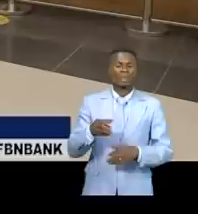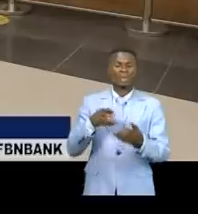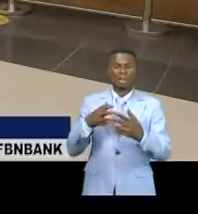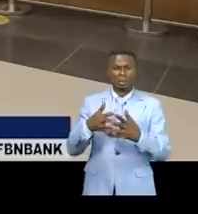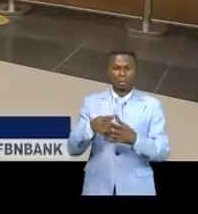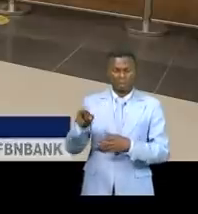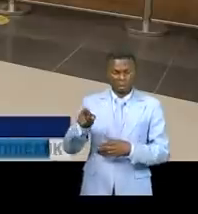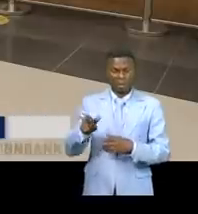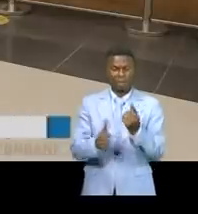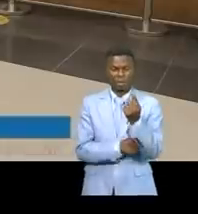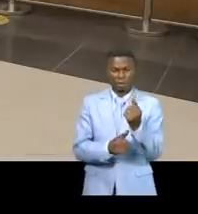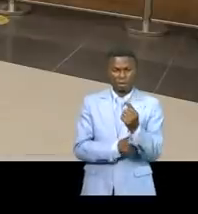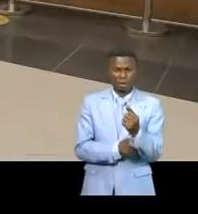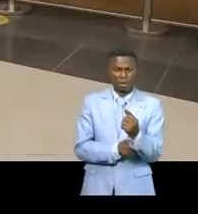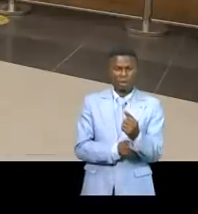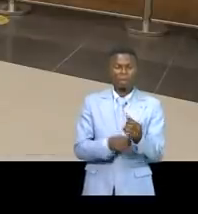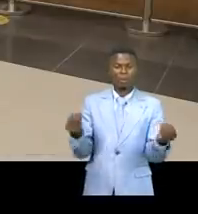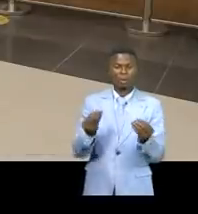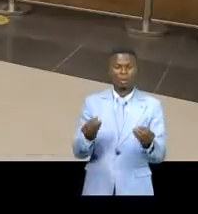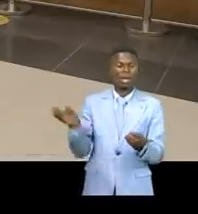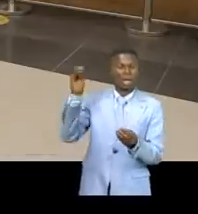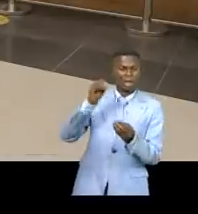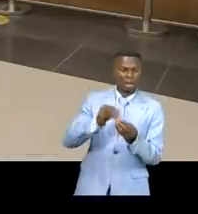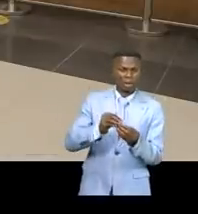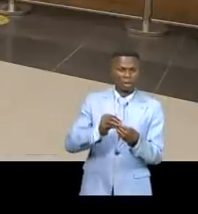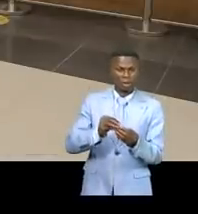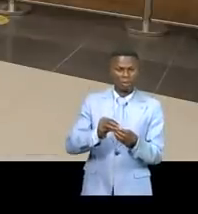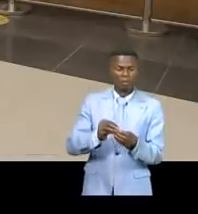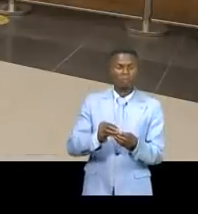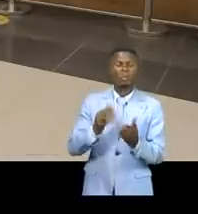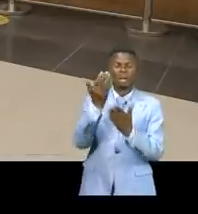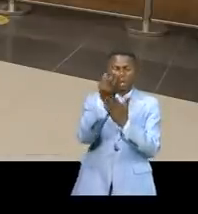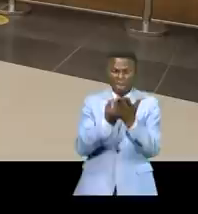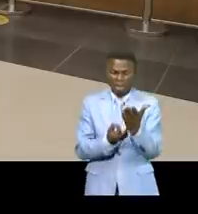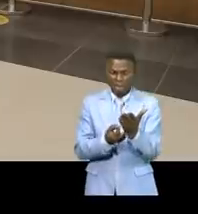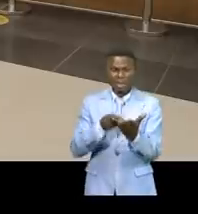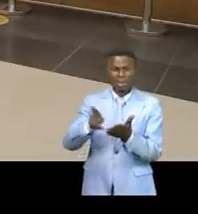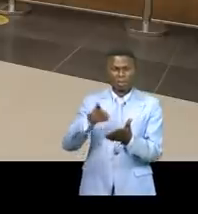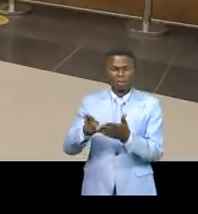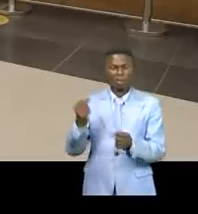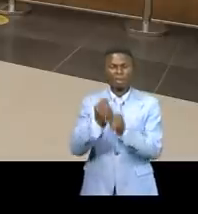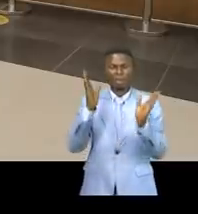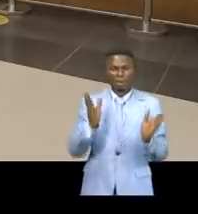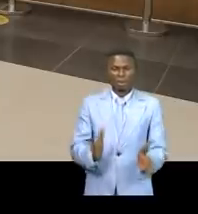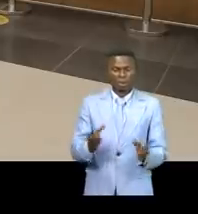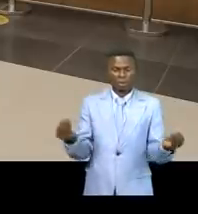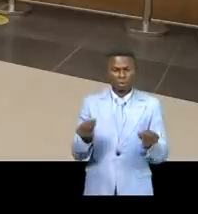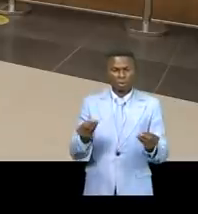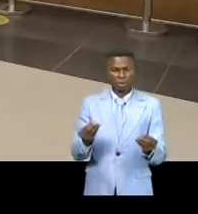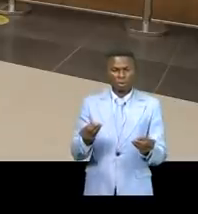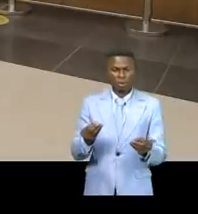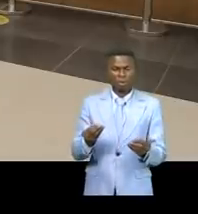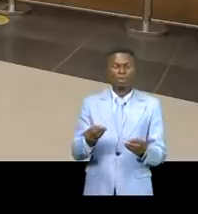des équipes qui seront là. Sans compter le fait qu'on va aussi ajouter des terminaux de paiement dans les agences de façon à ce qu'on puisse seconder